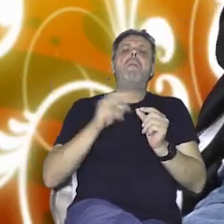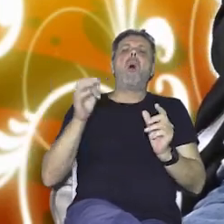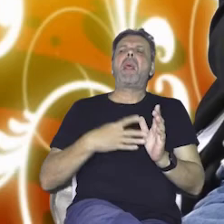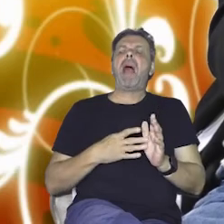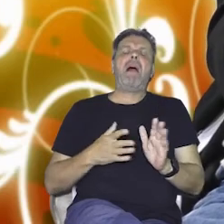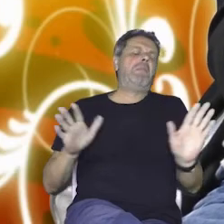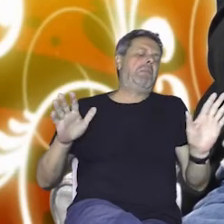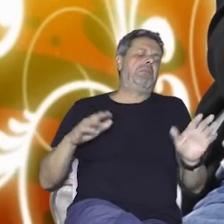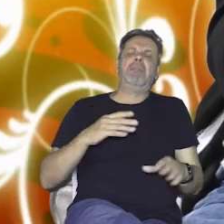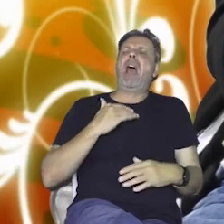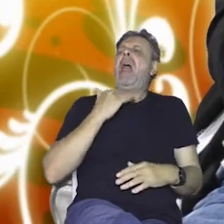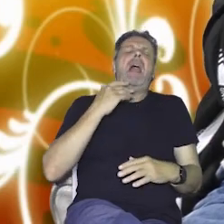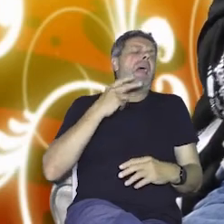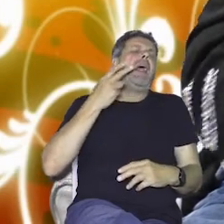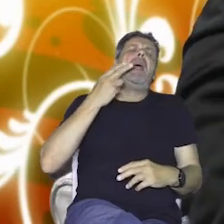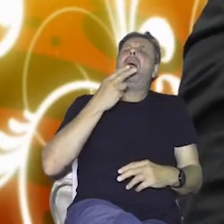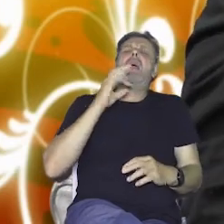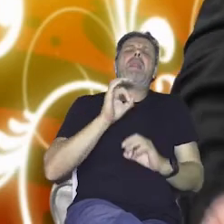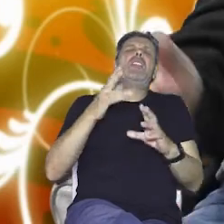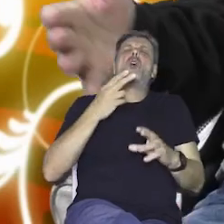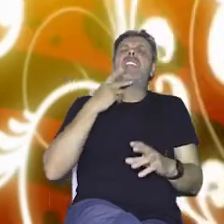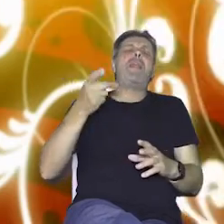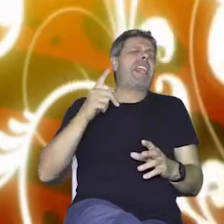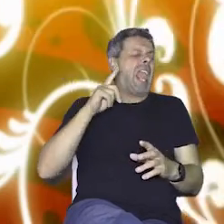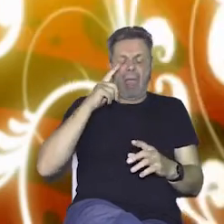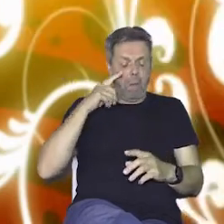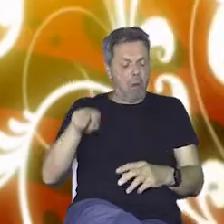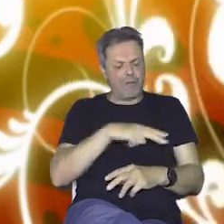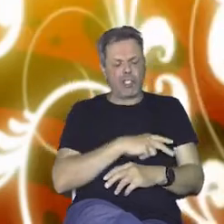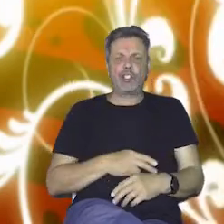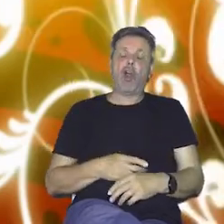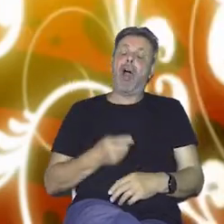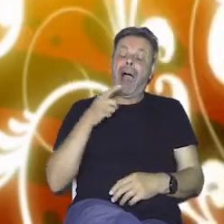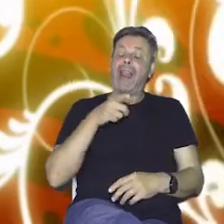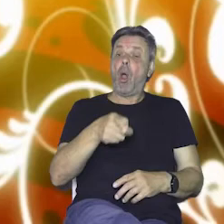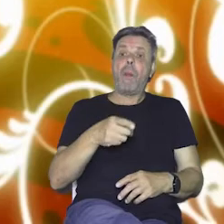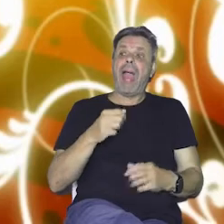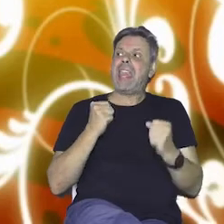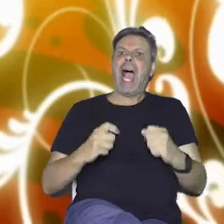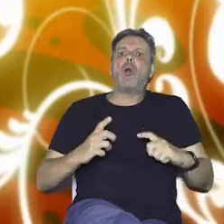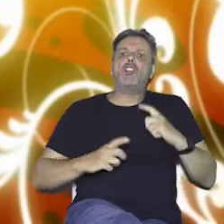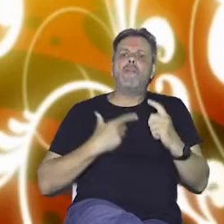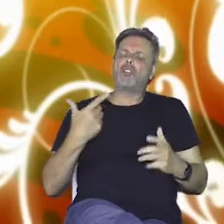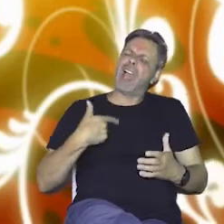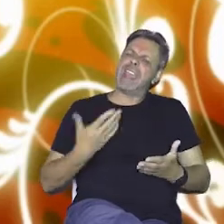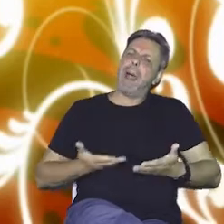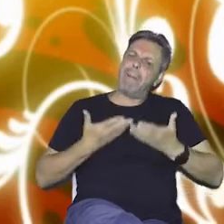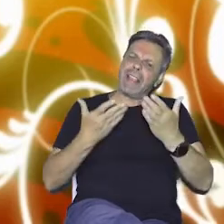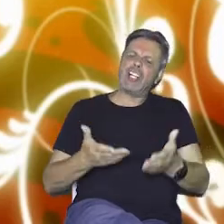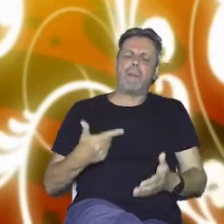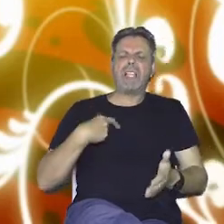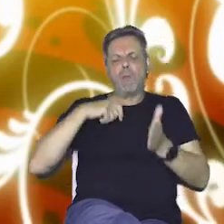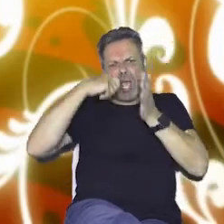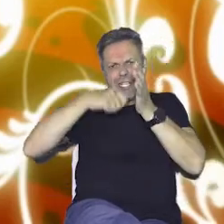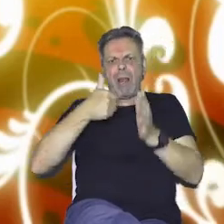nije osvrnuo. Interesantno je to, da. A strašno je životna. Strašno je životna, pa onda predlažem, snimali smo je u